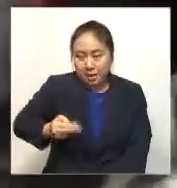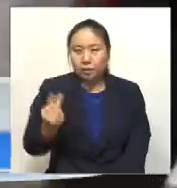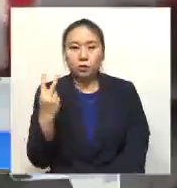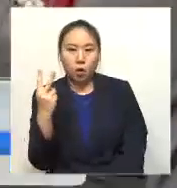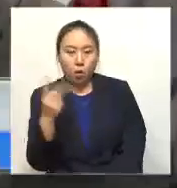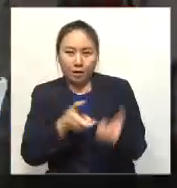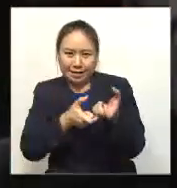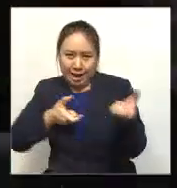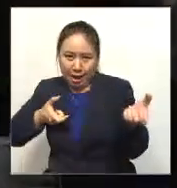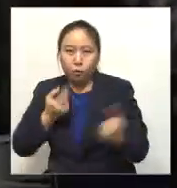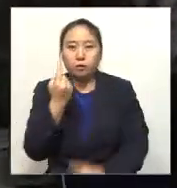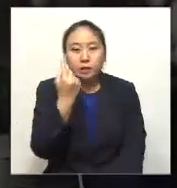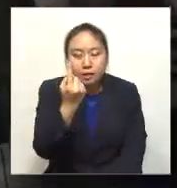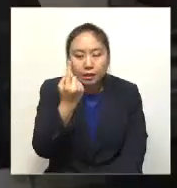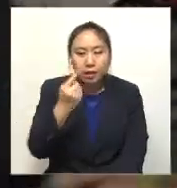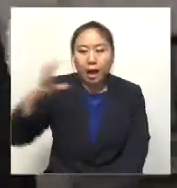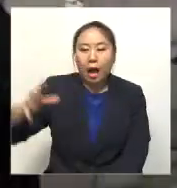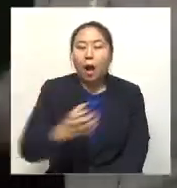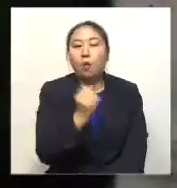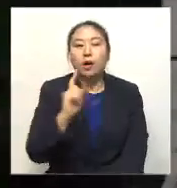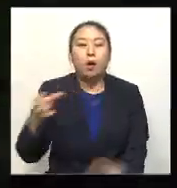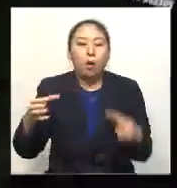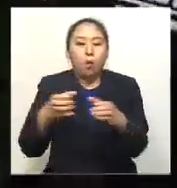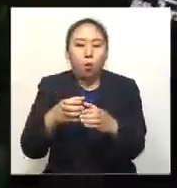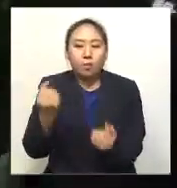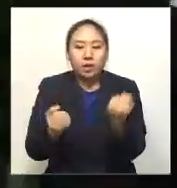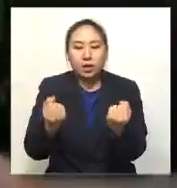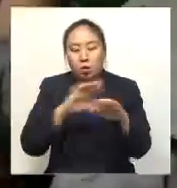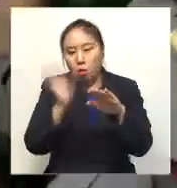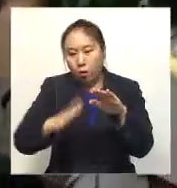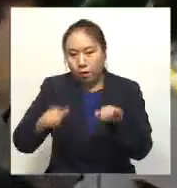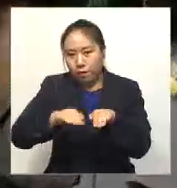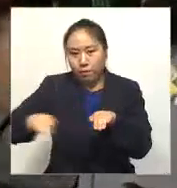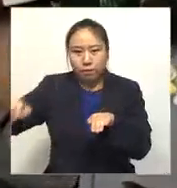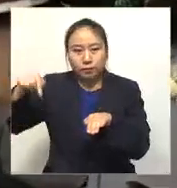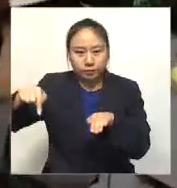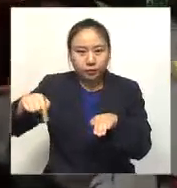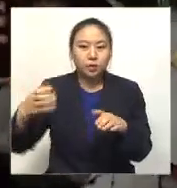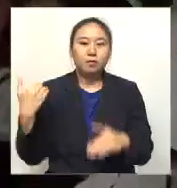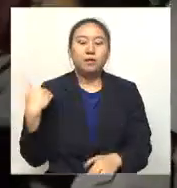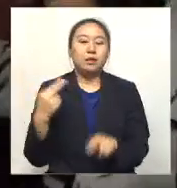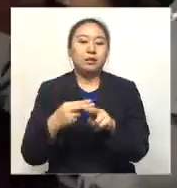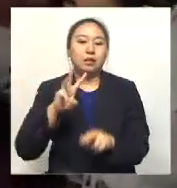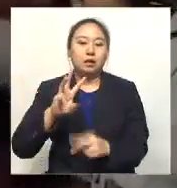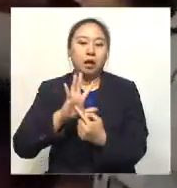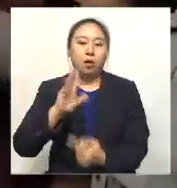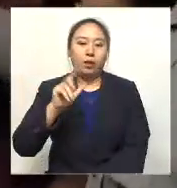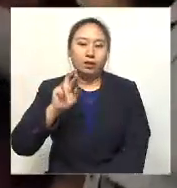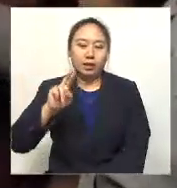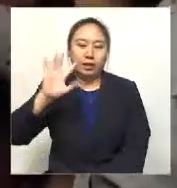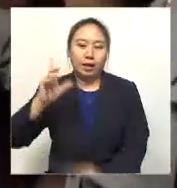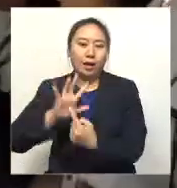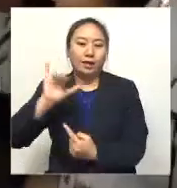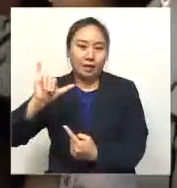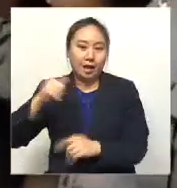อกปืนยาว1กระบอกตรวจยึดได้จากคณะกลุ่มออฟโรดที่มีนายวัชรชัยสมิรักปลัดอำเภอด่านมะขามเตี้ยจังหวัดกาญจน